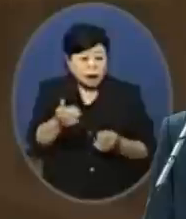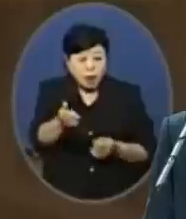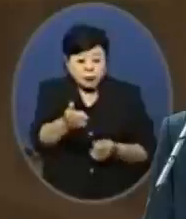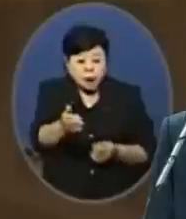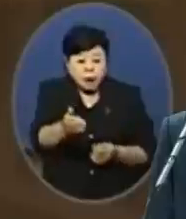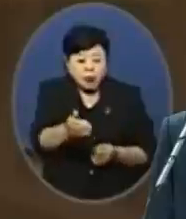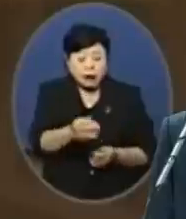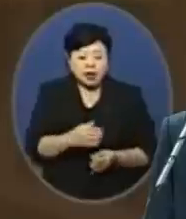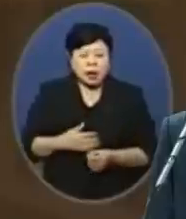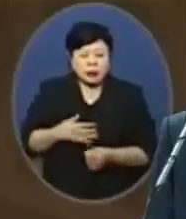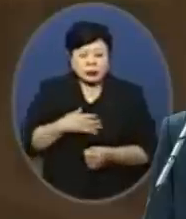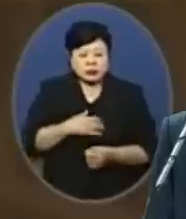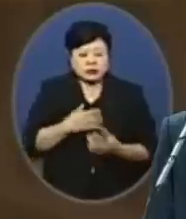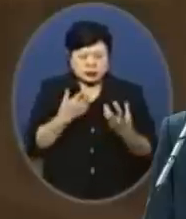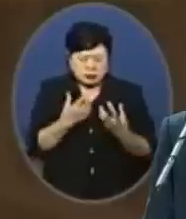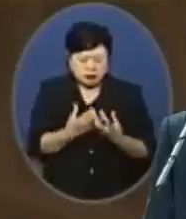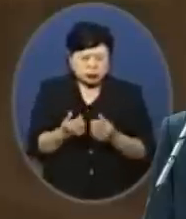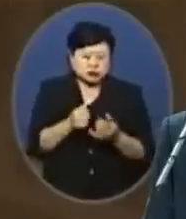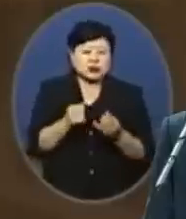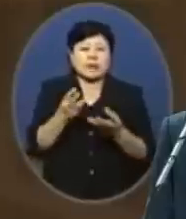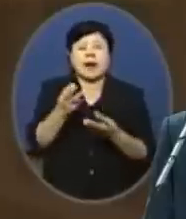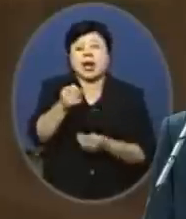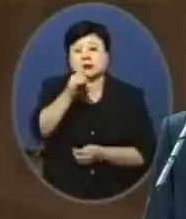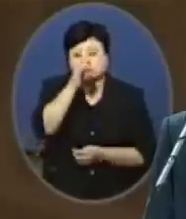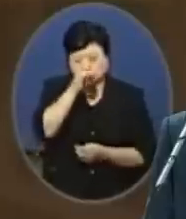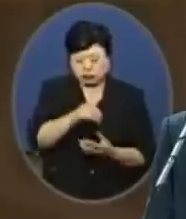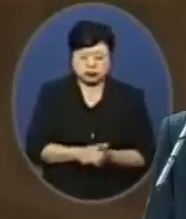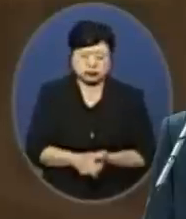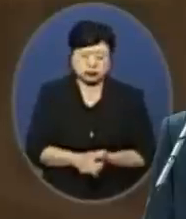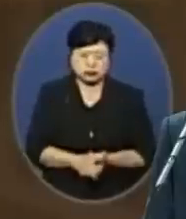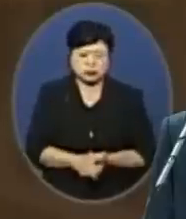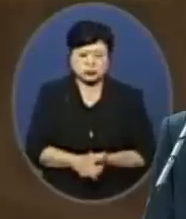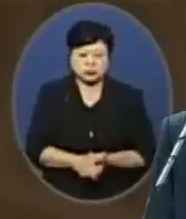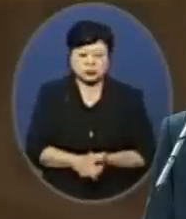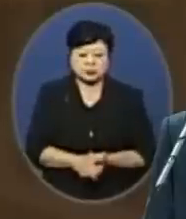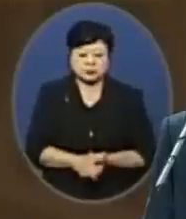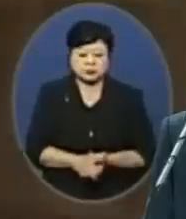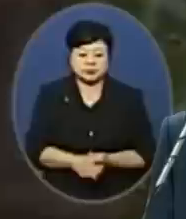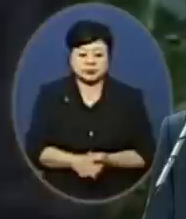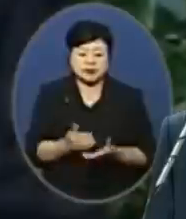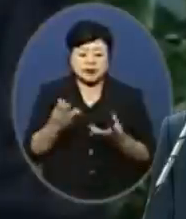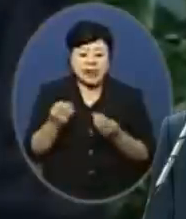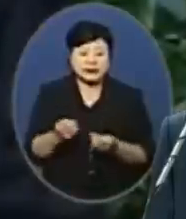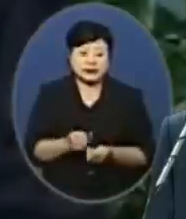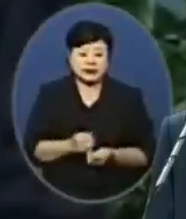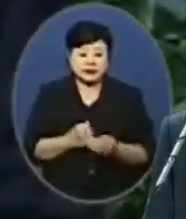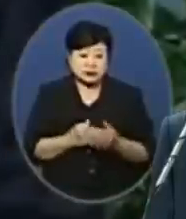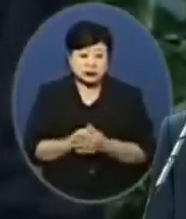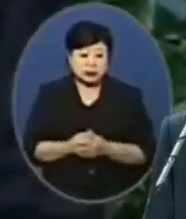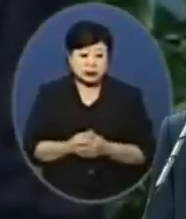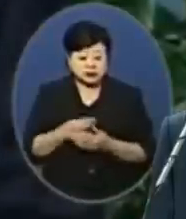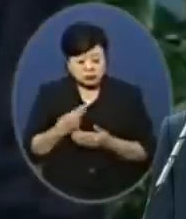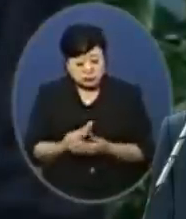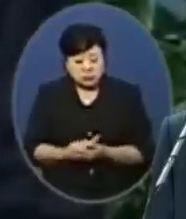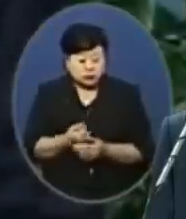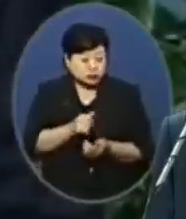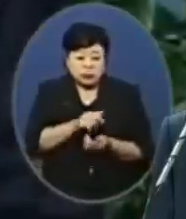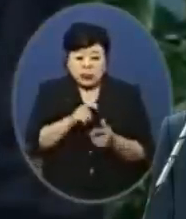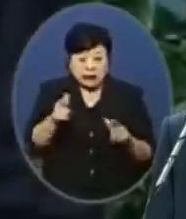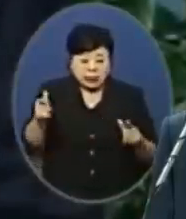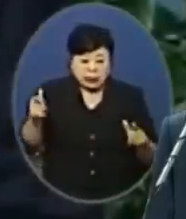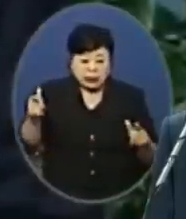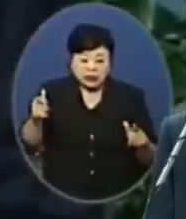보았지만 근심으로 인해 죽은 사람은 많이 보았습니다. 일 많이 해서 과로가 되면 쓰러지지요. 그러나 죽지는